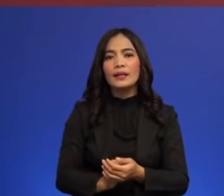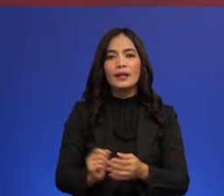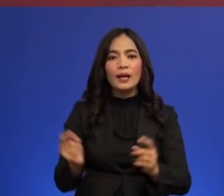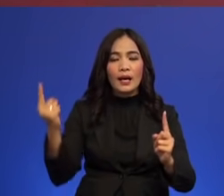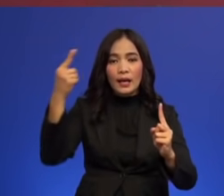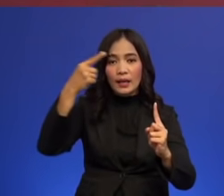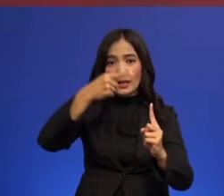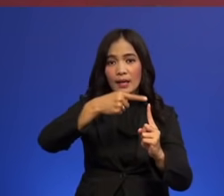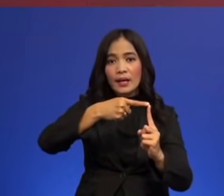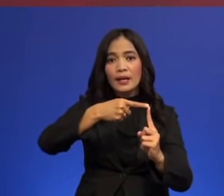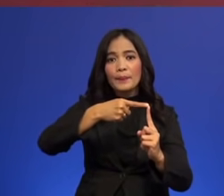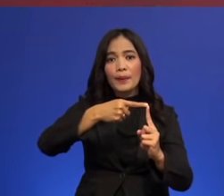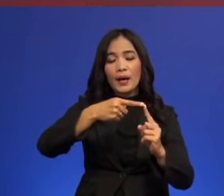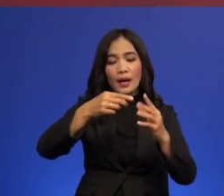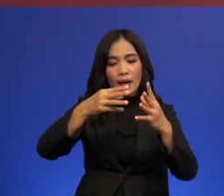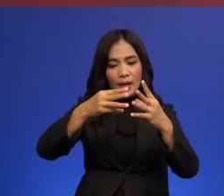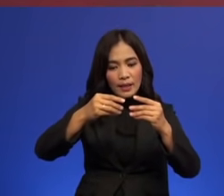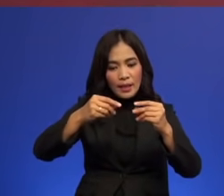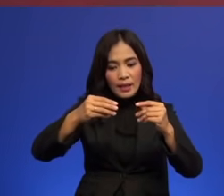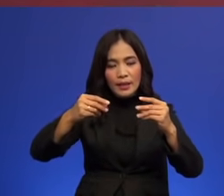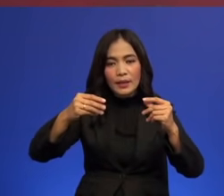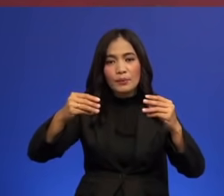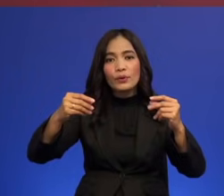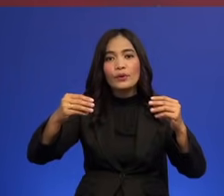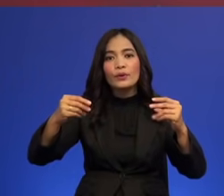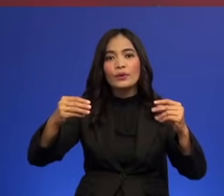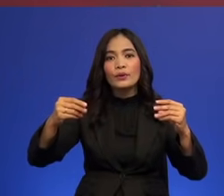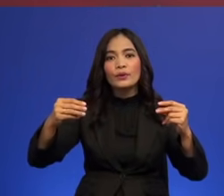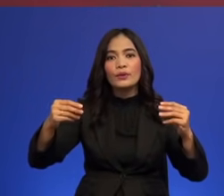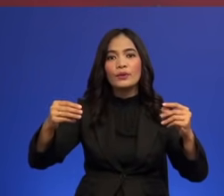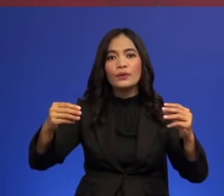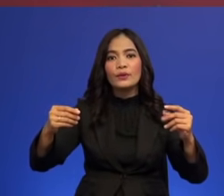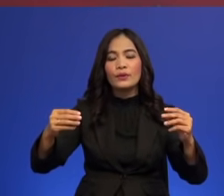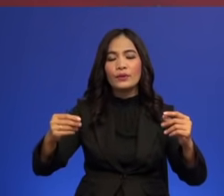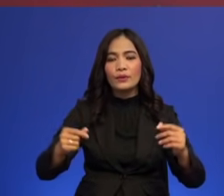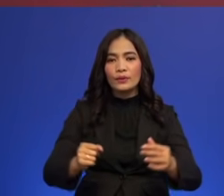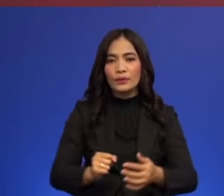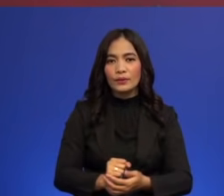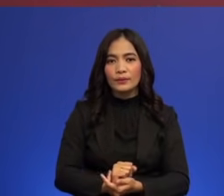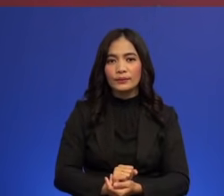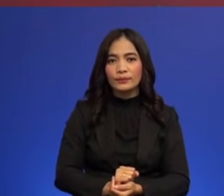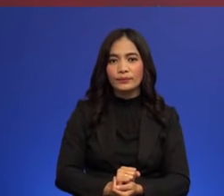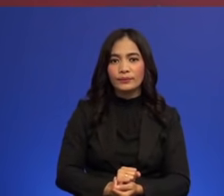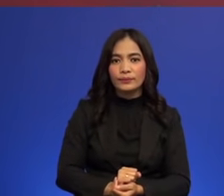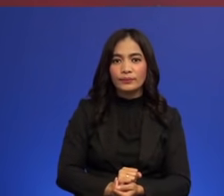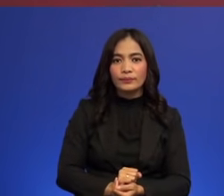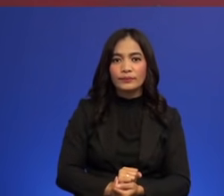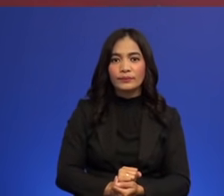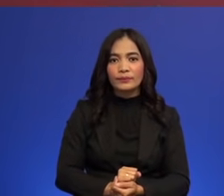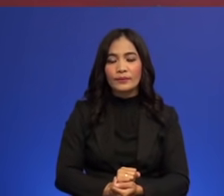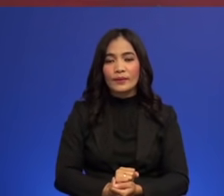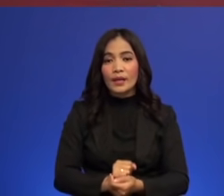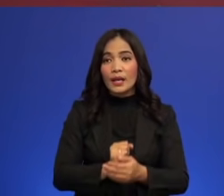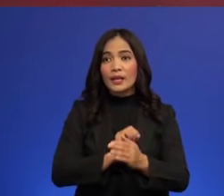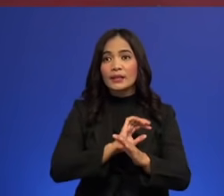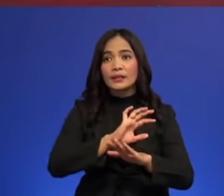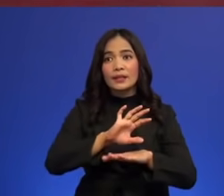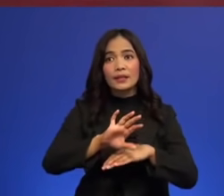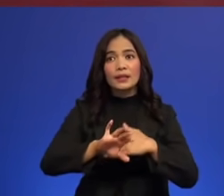kembali kepada debu.